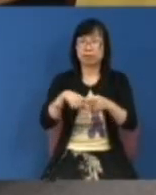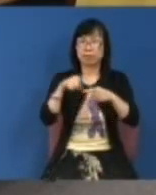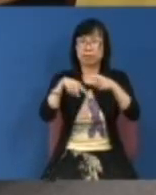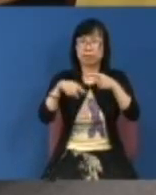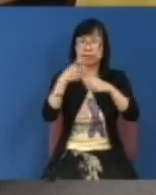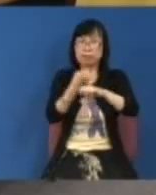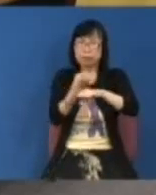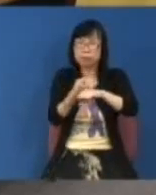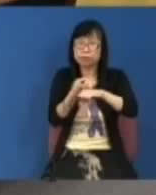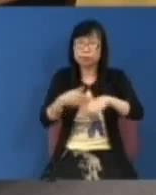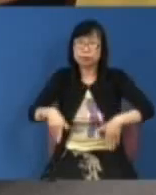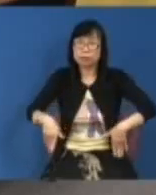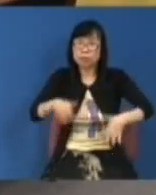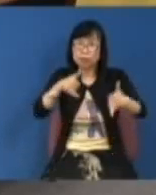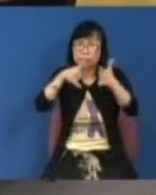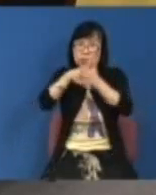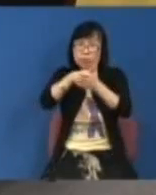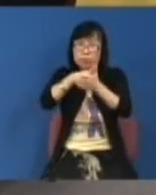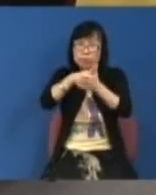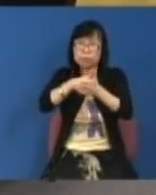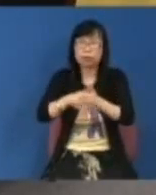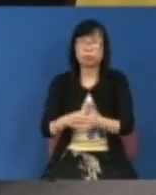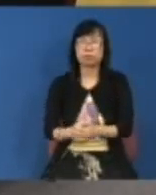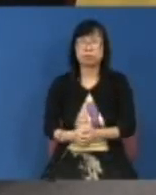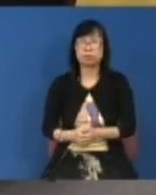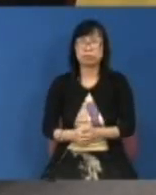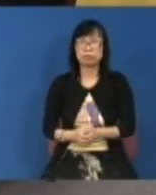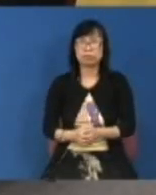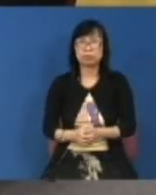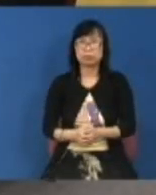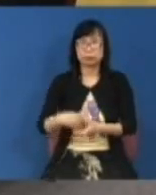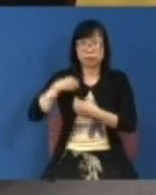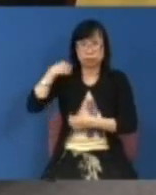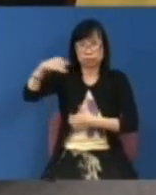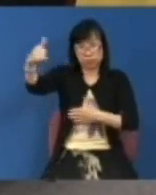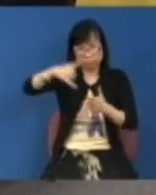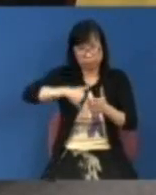阻住嗰啲軍警入嚟嘅喎，因為個選舉唔公平。嗯，